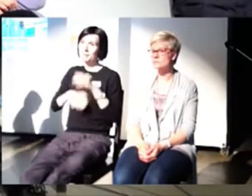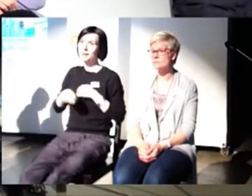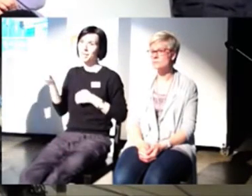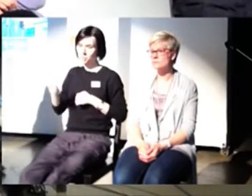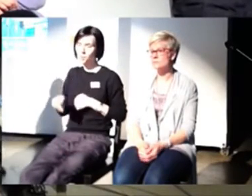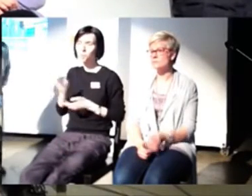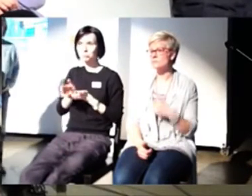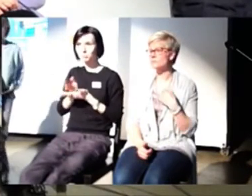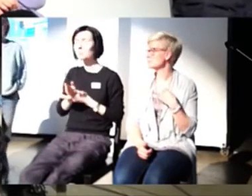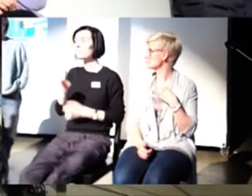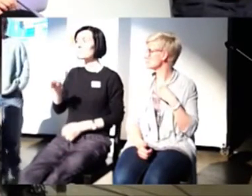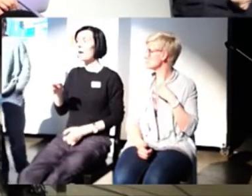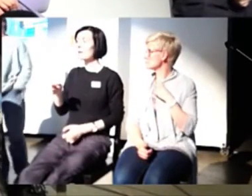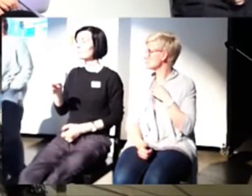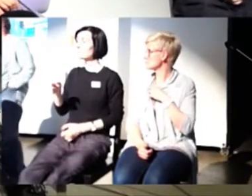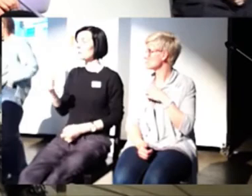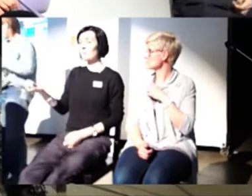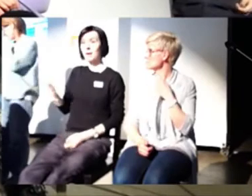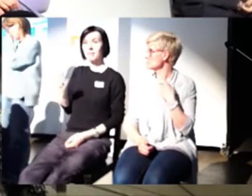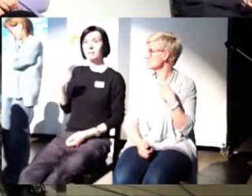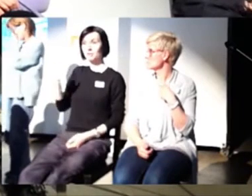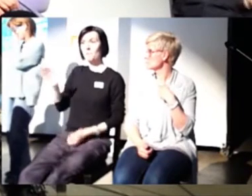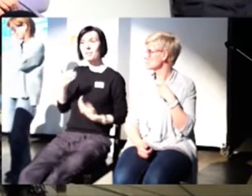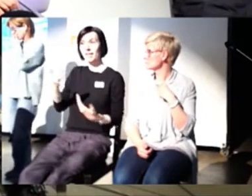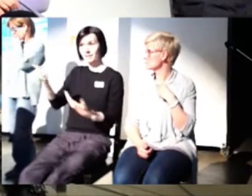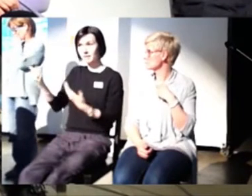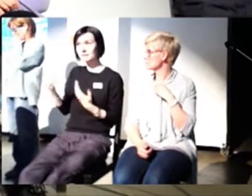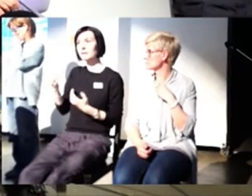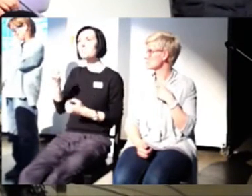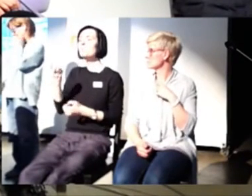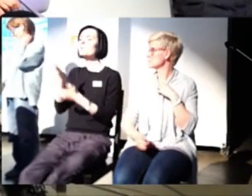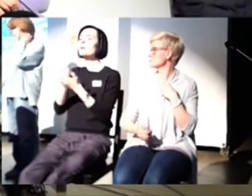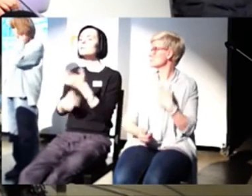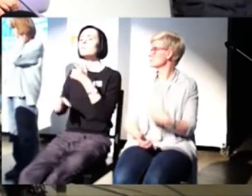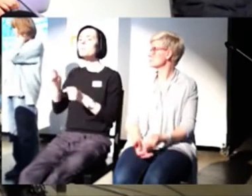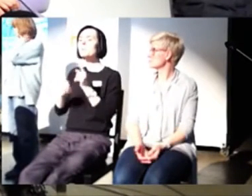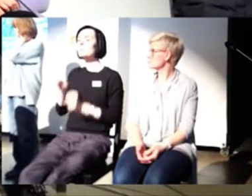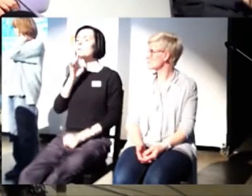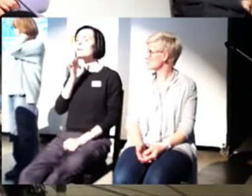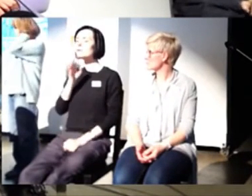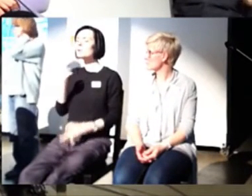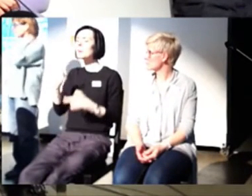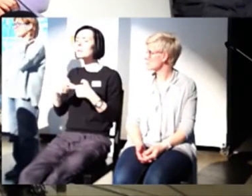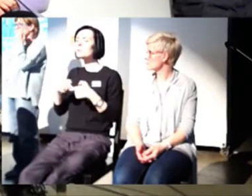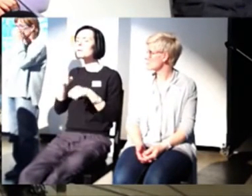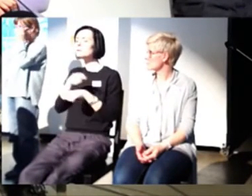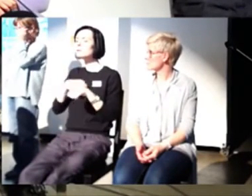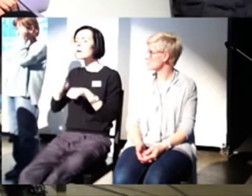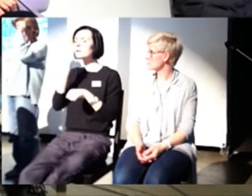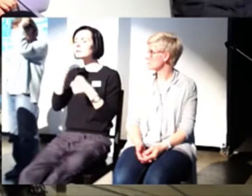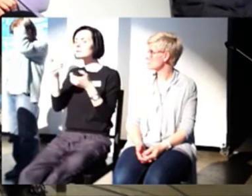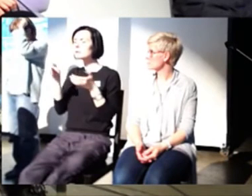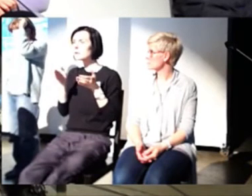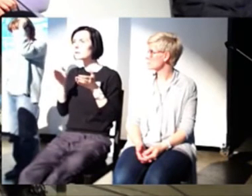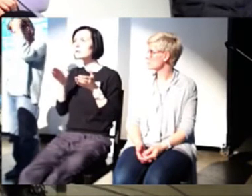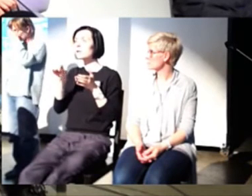terveisiä. Ja voin tästä jotain poimia nyt liittyen tähän Saaren residenssiin. Nina Sjövall siis käyttää